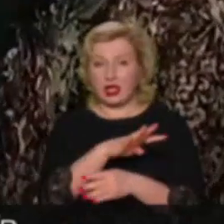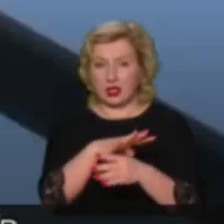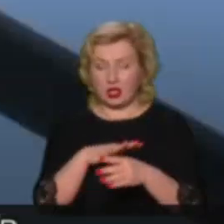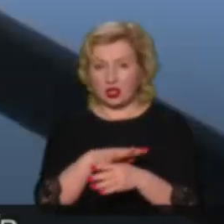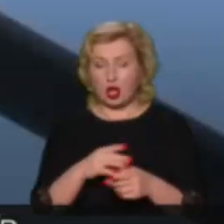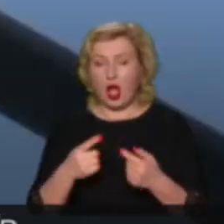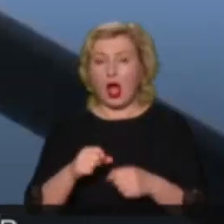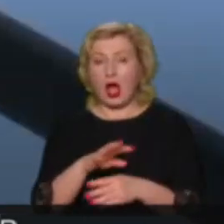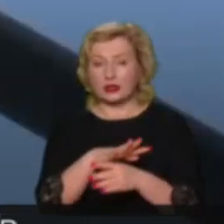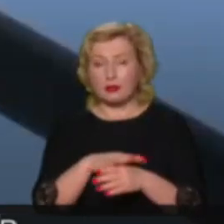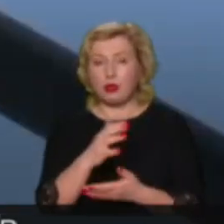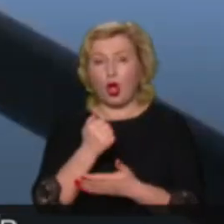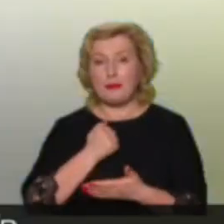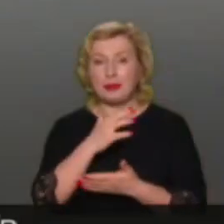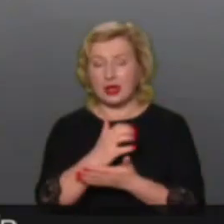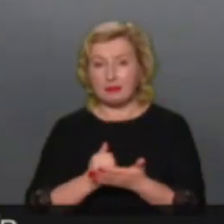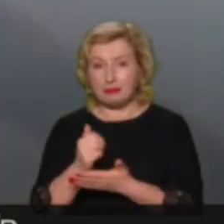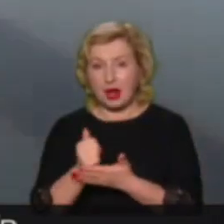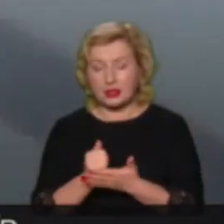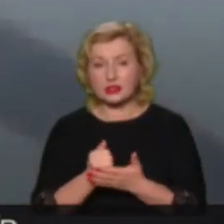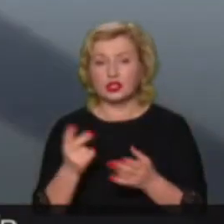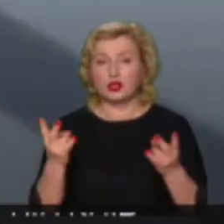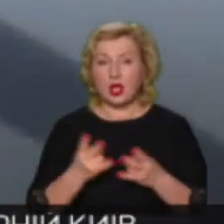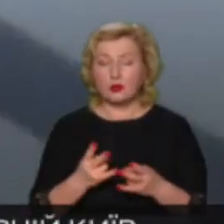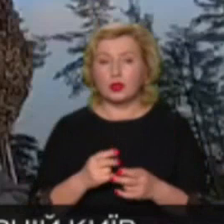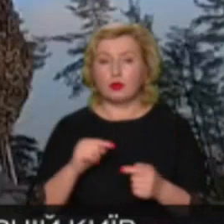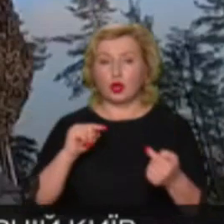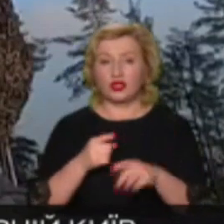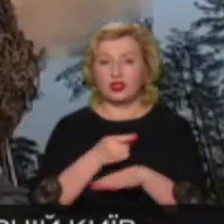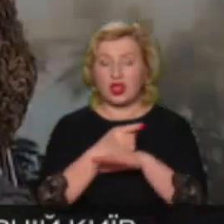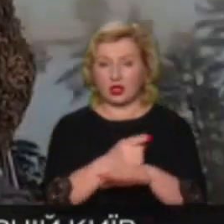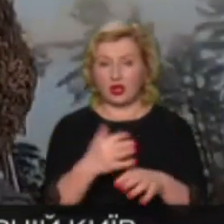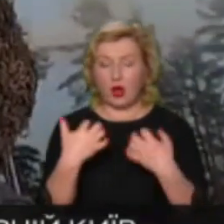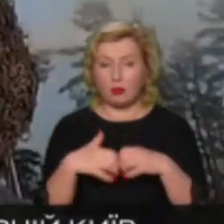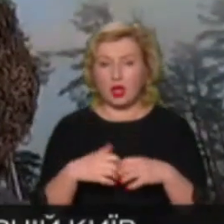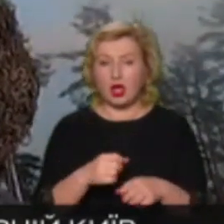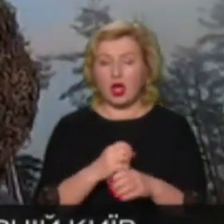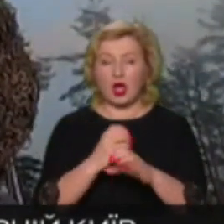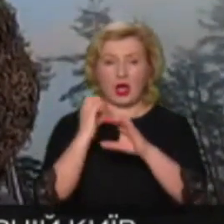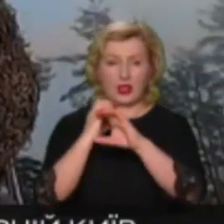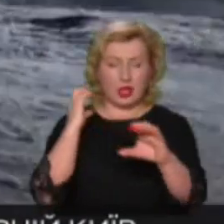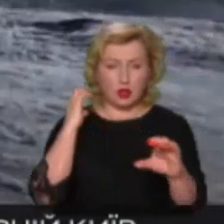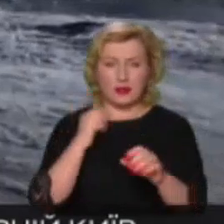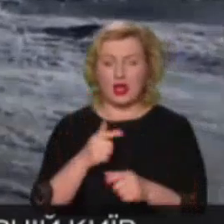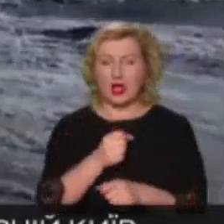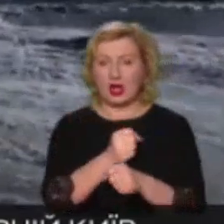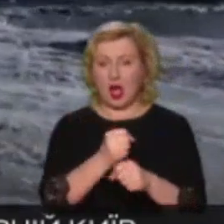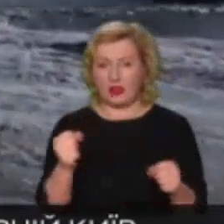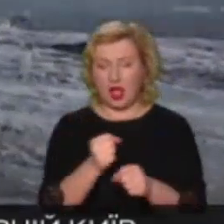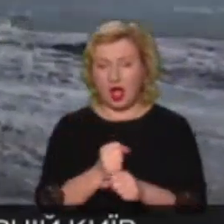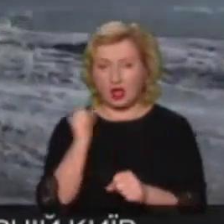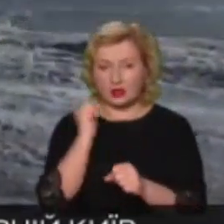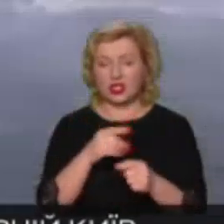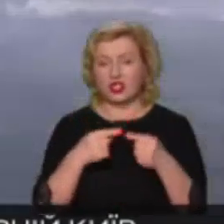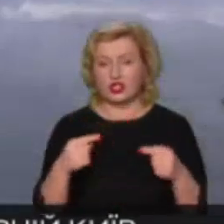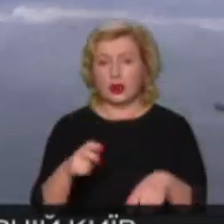артилерійські боєприпаси, що нам критично необхідне, протитанкове обладнання, так само гранатомети, гранати і інший медичний